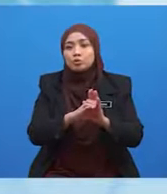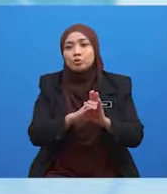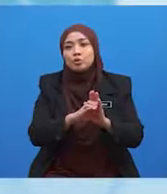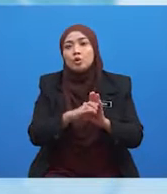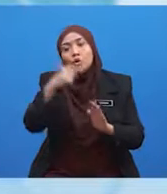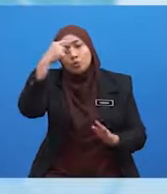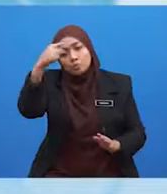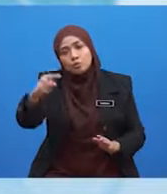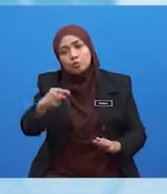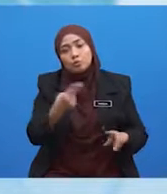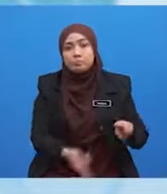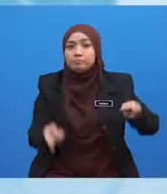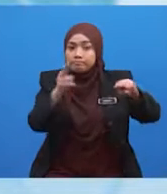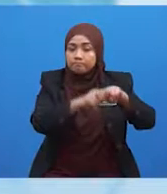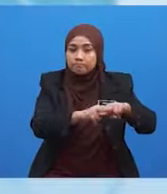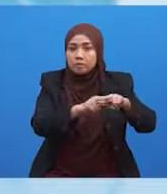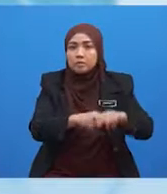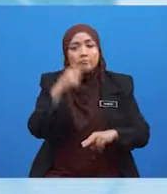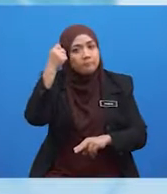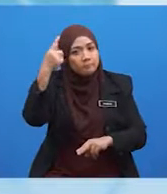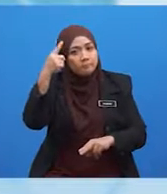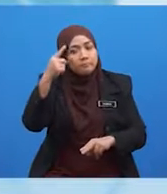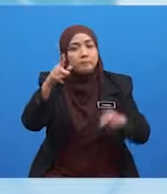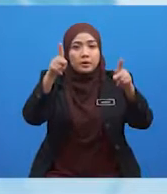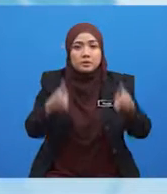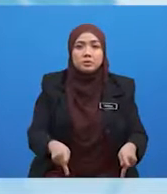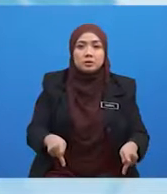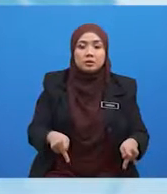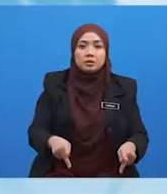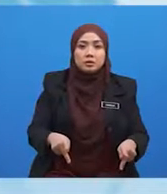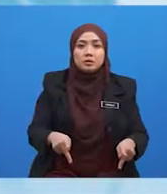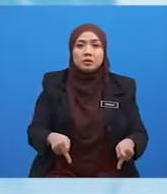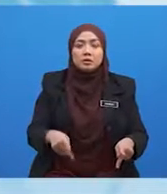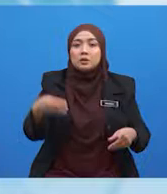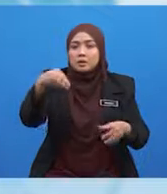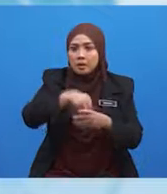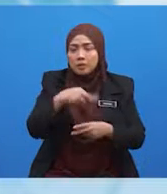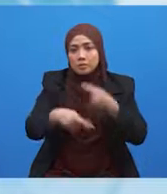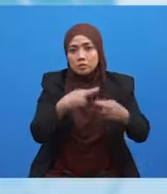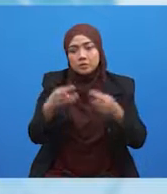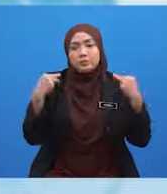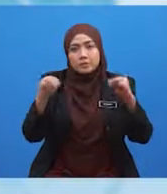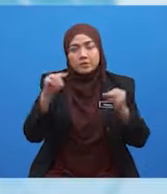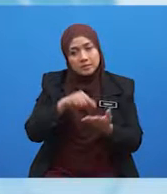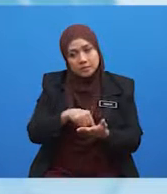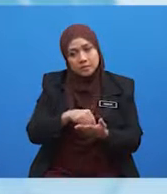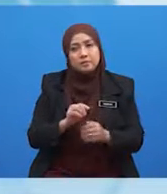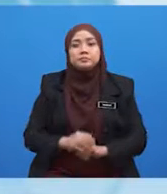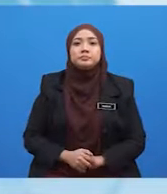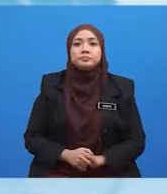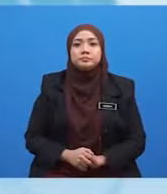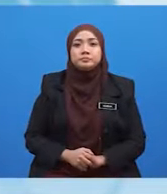berikut untuk mengingkatkan kepahaman pelajar terhadap mereka kedua dalam proses pemasaran ini